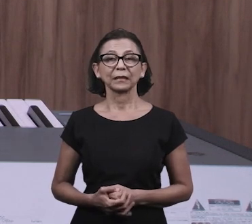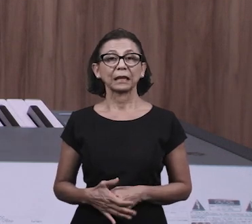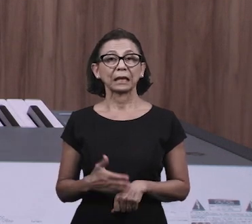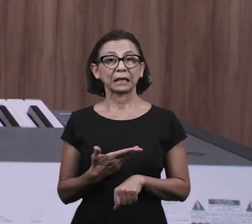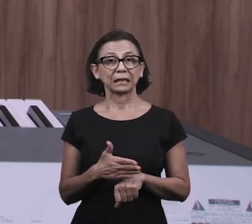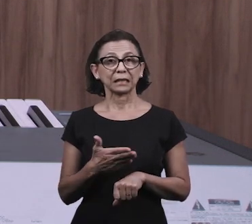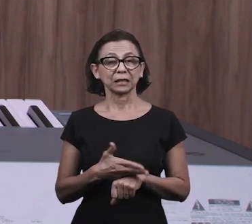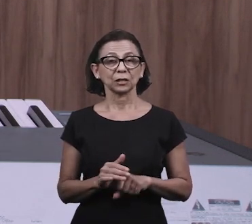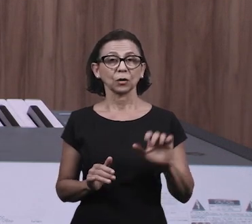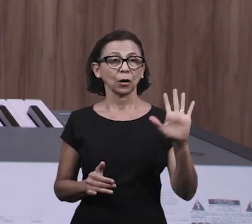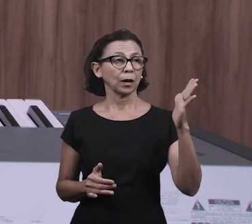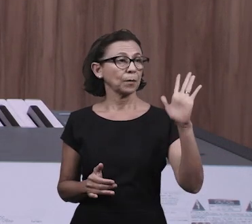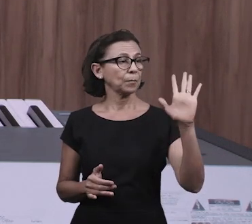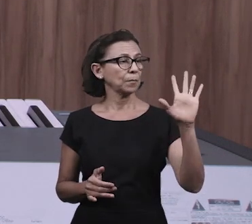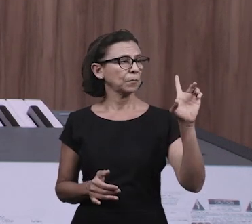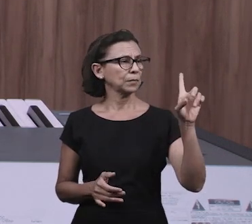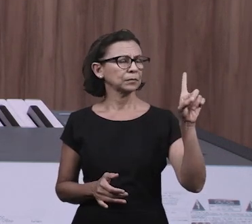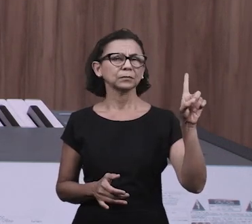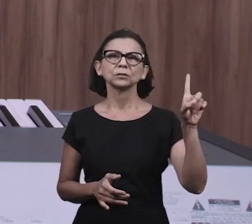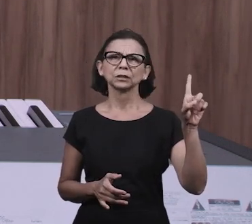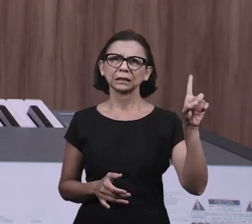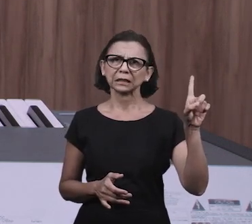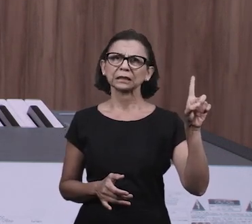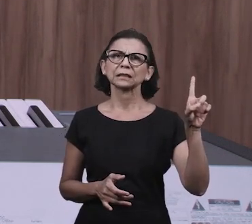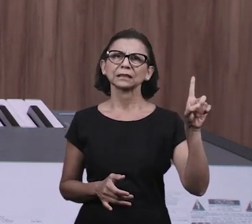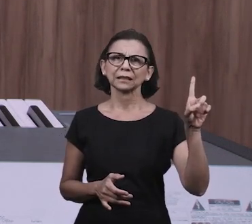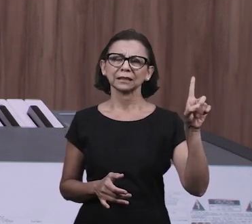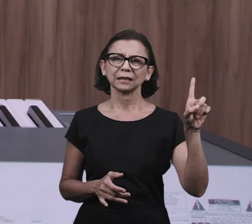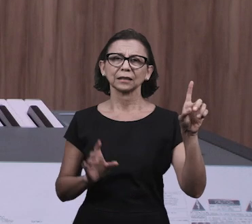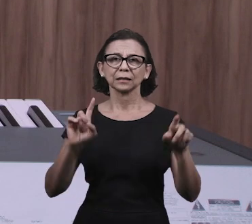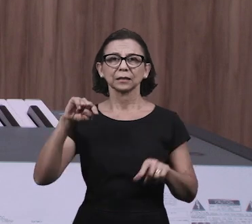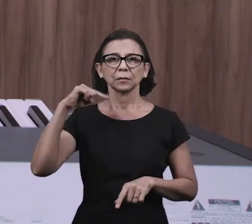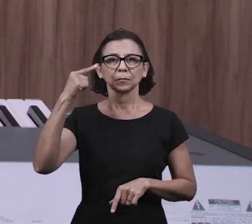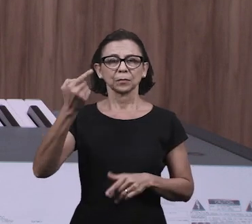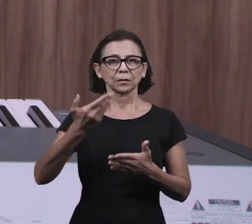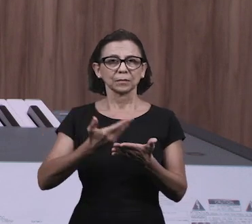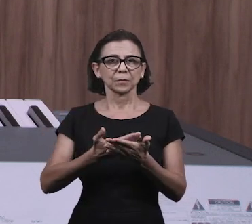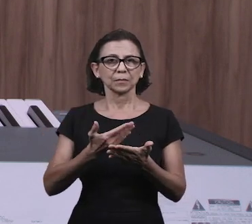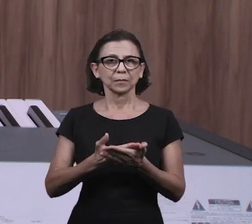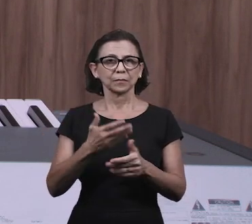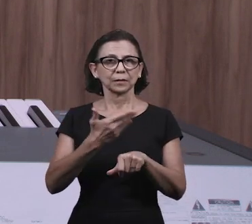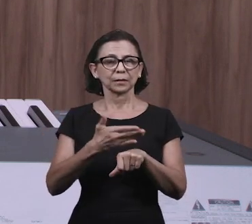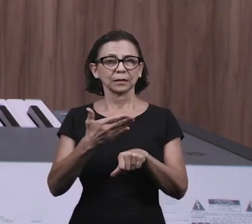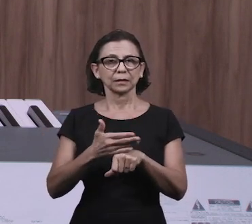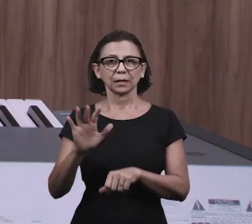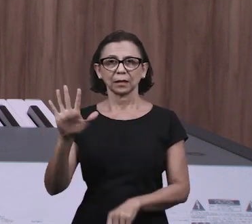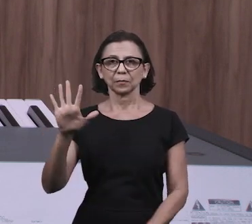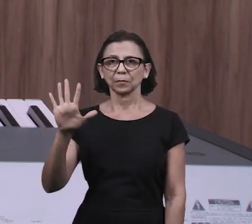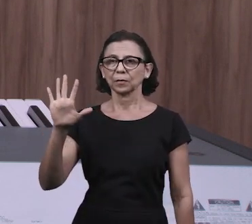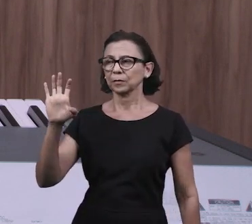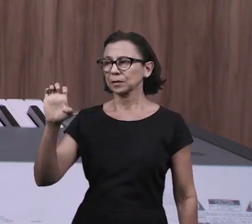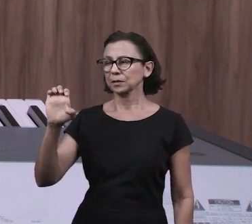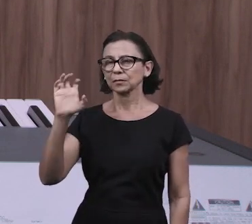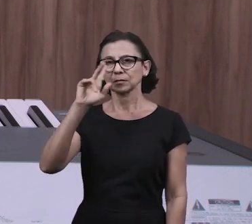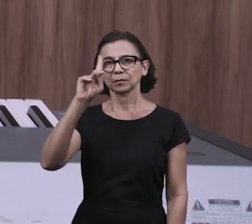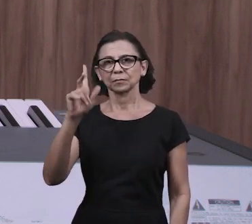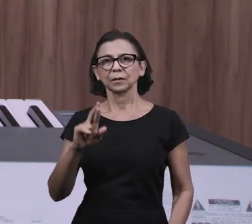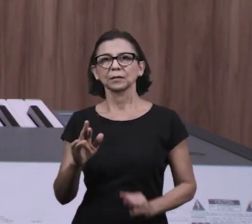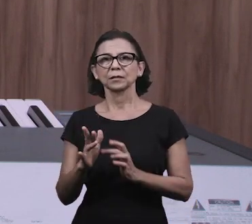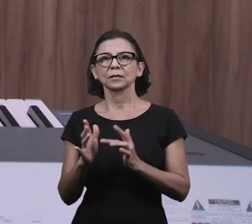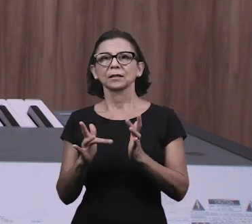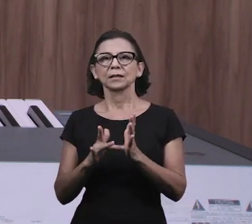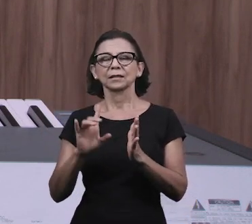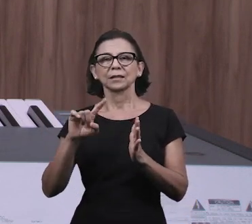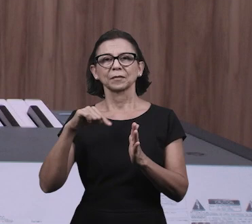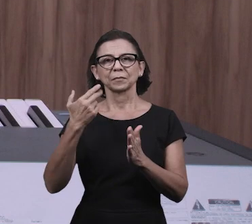et là, on a entraîné la main droite, entraîné beaucoup la main droite afin que la prochaine étude, on s'entraîne sur la main